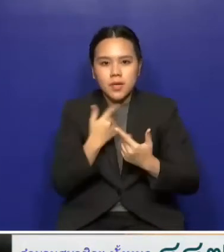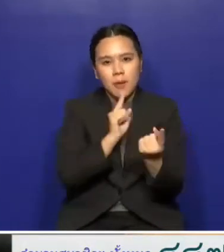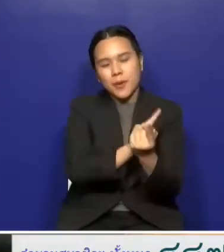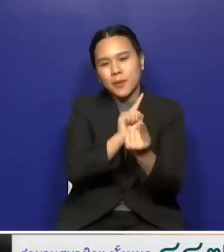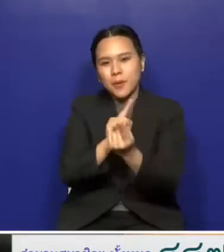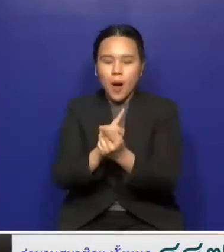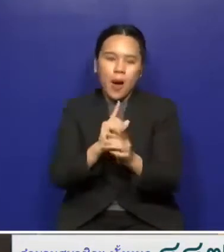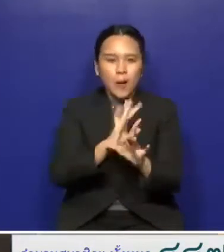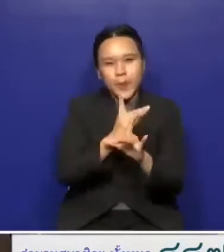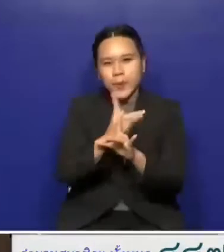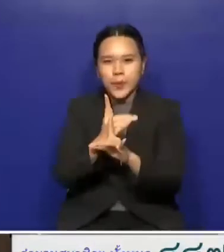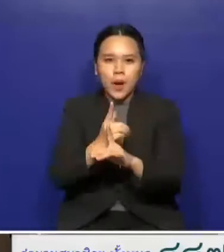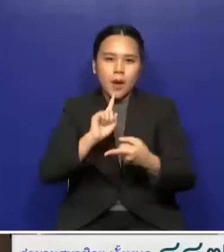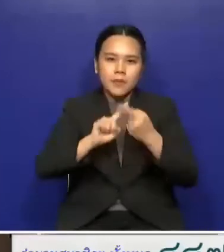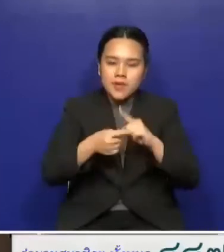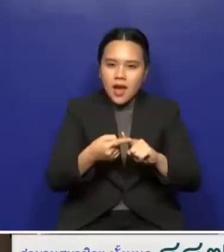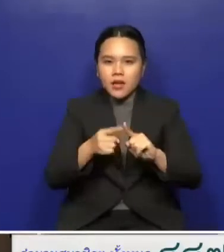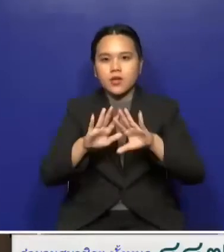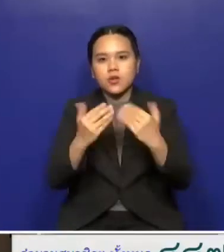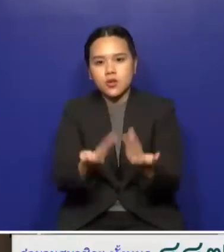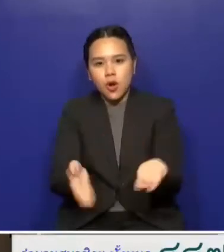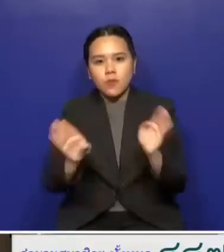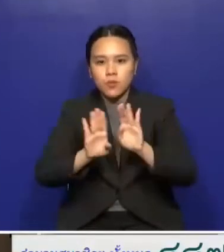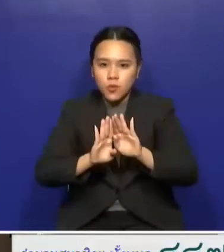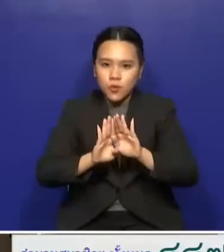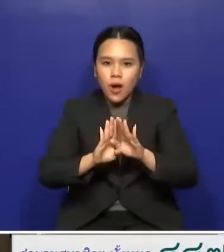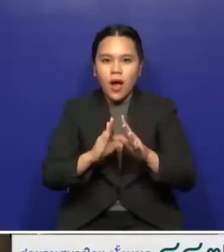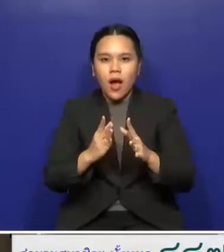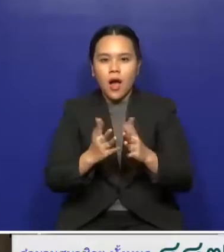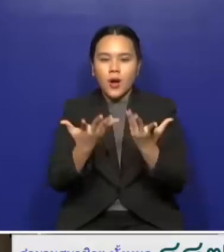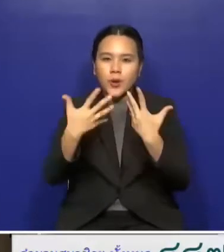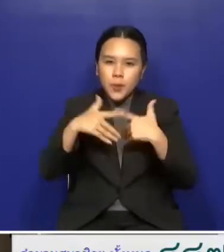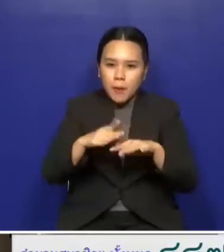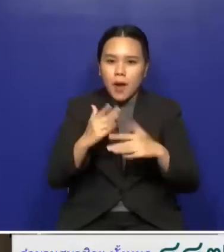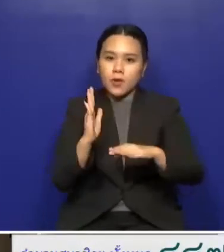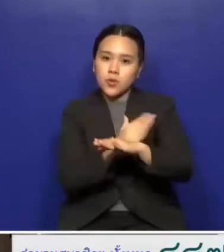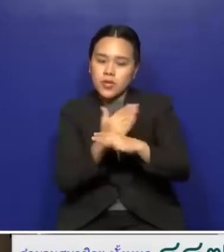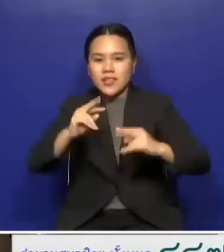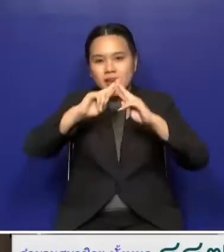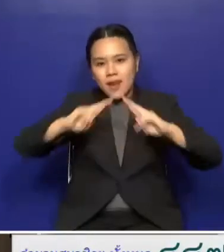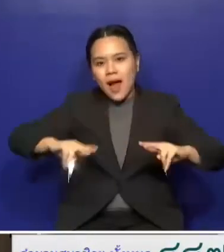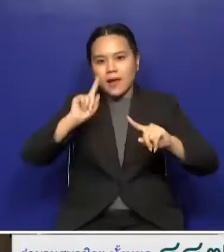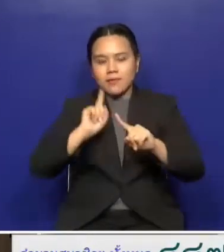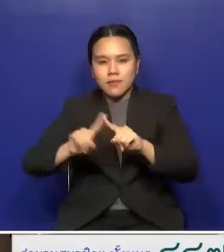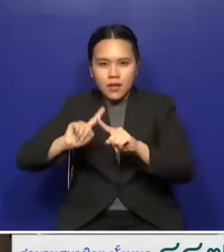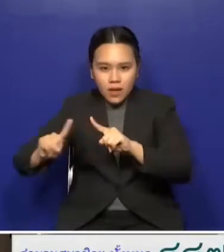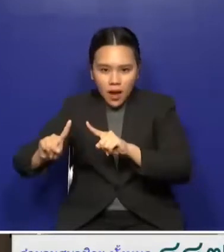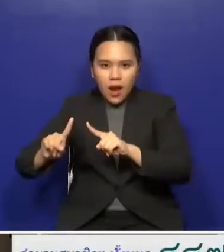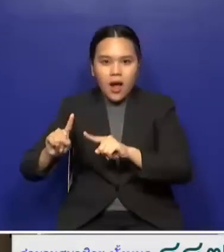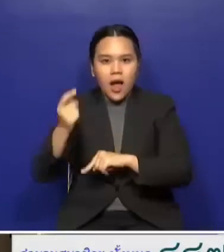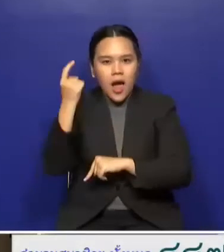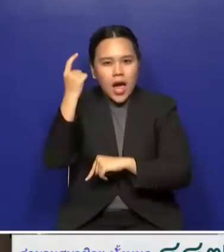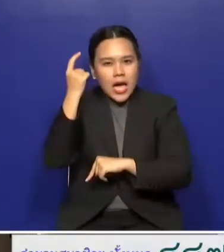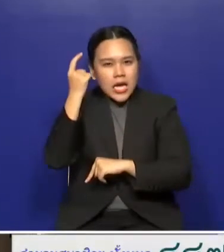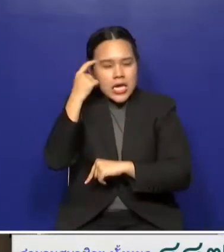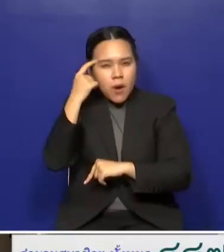รรค์เพื่อนฝูงญาติมิตรและยังเป็นช่วงเวลาที่ธุรกิจร้านค้าต่างๆที่ลมหายใจรวยรินม